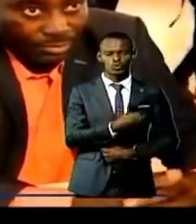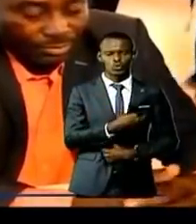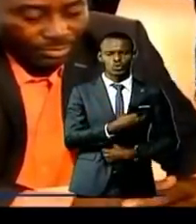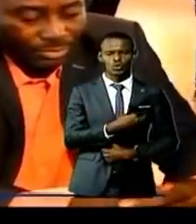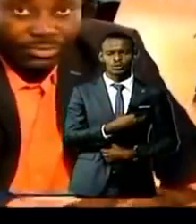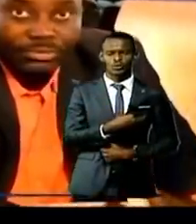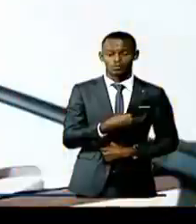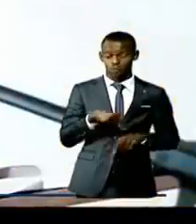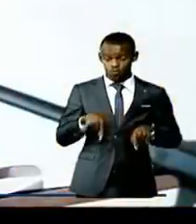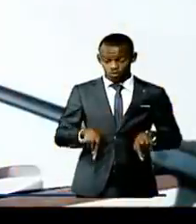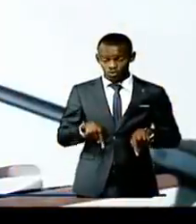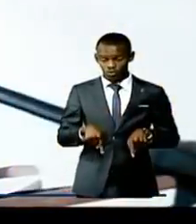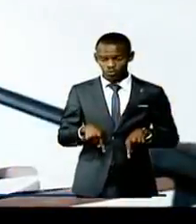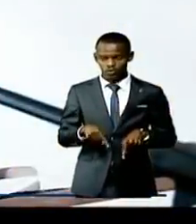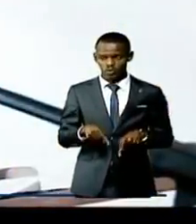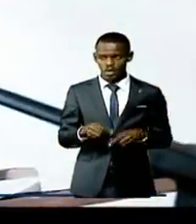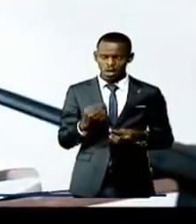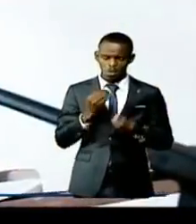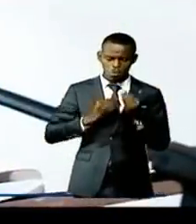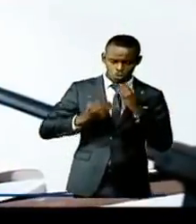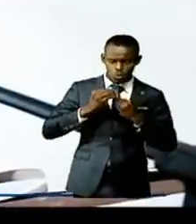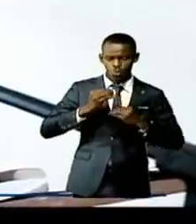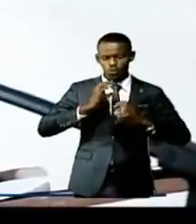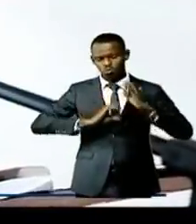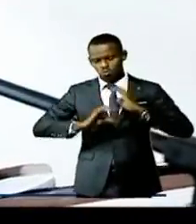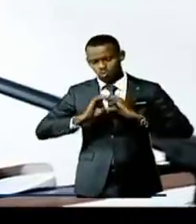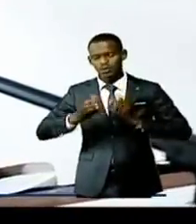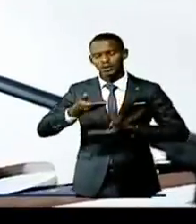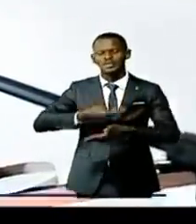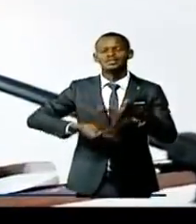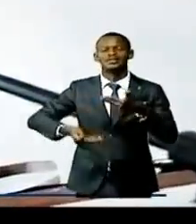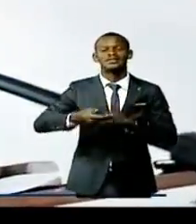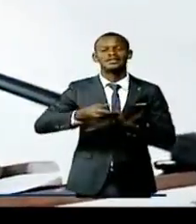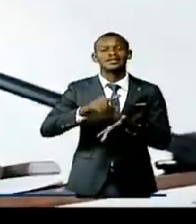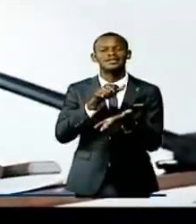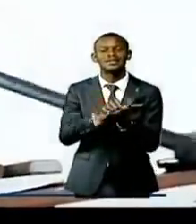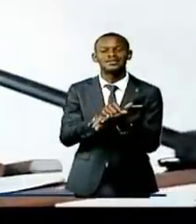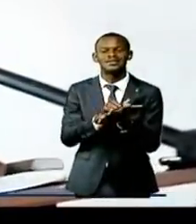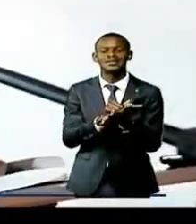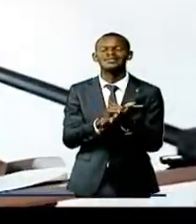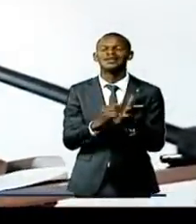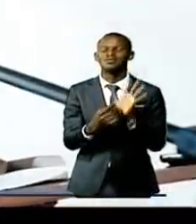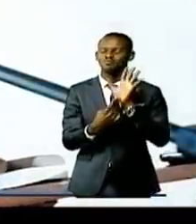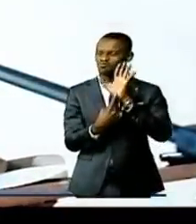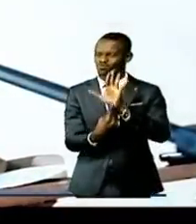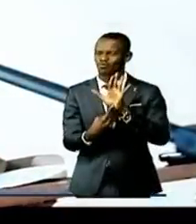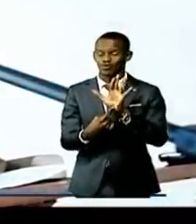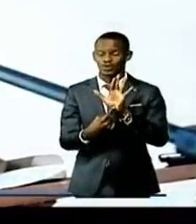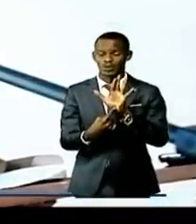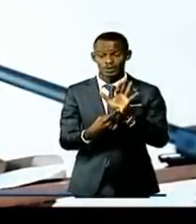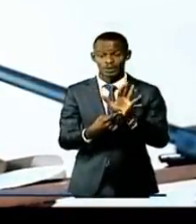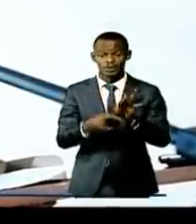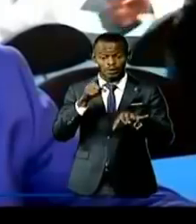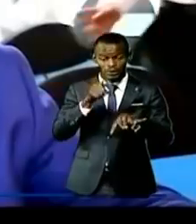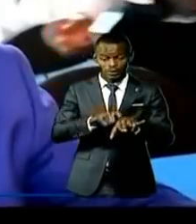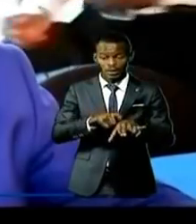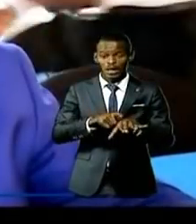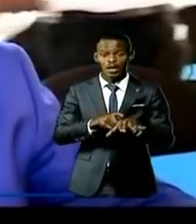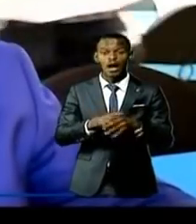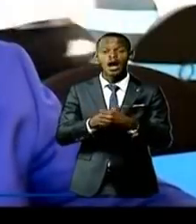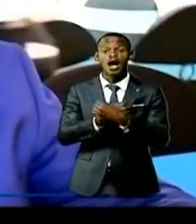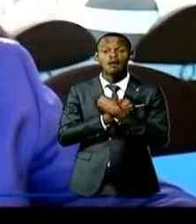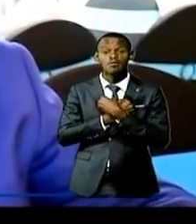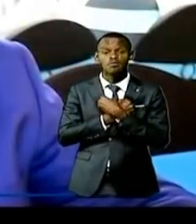de redynamisation de liens qui doivent exister entre nous, comme des équipes sur